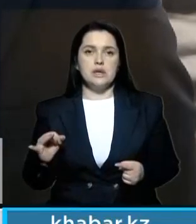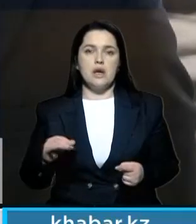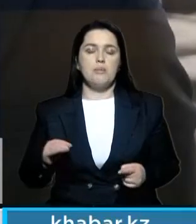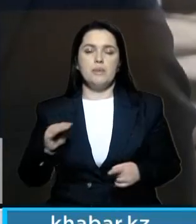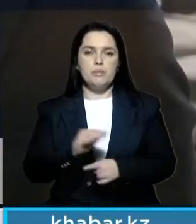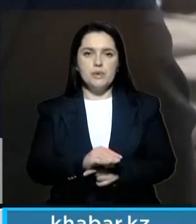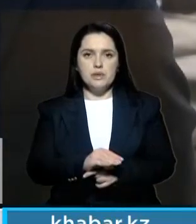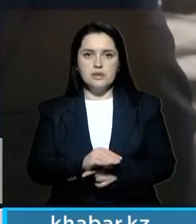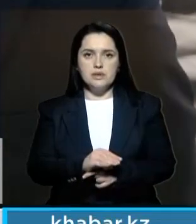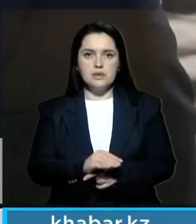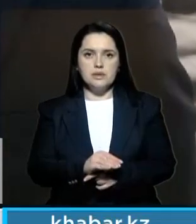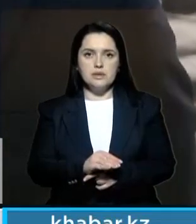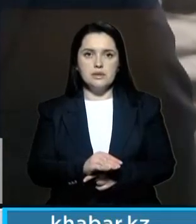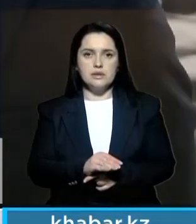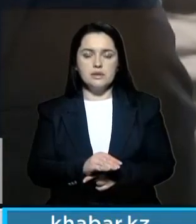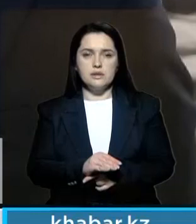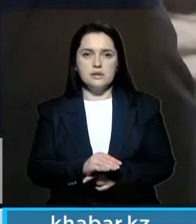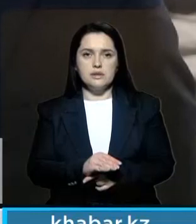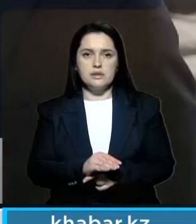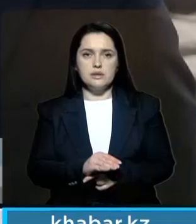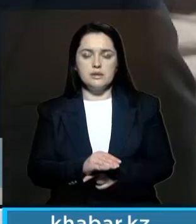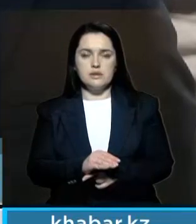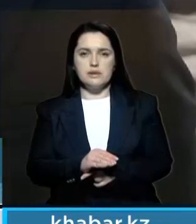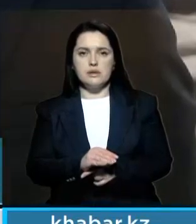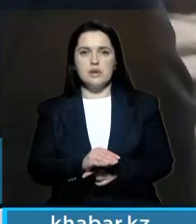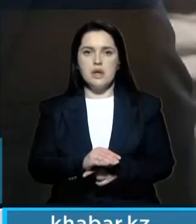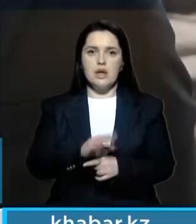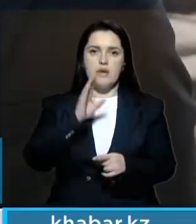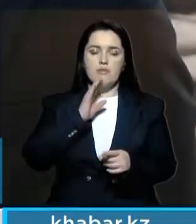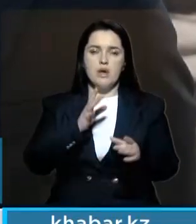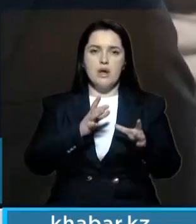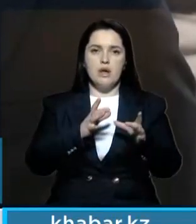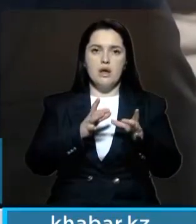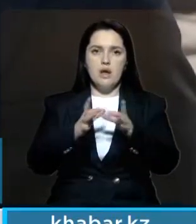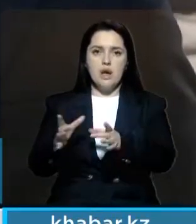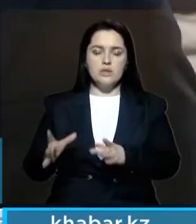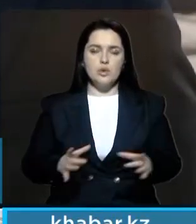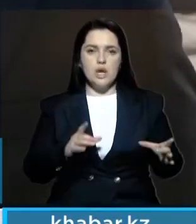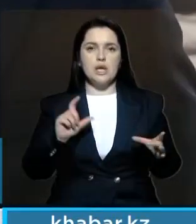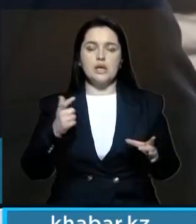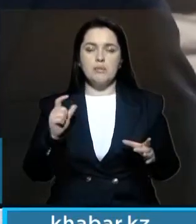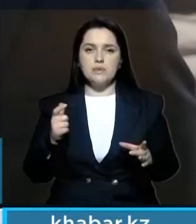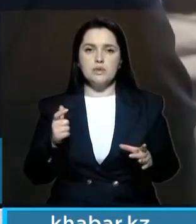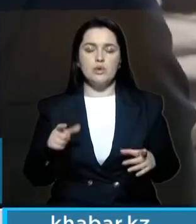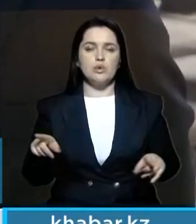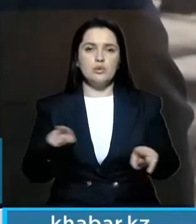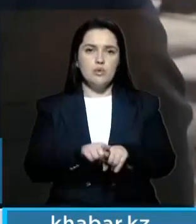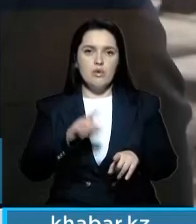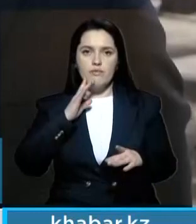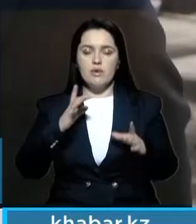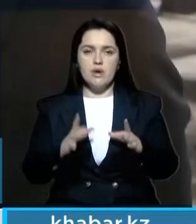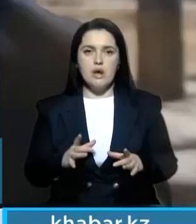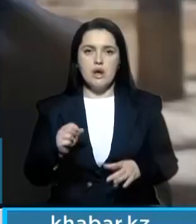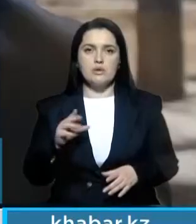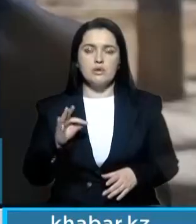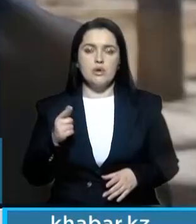пополнение алентинской системы озер, которые расположены в Кибастузском регионе, а также озер, расположенных в Ахтугайском